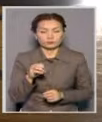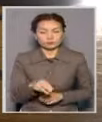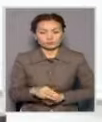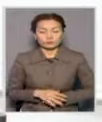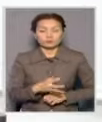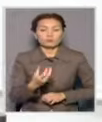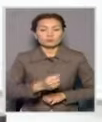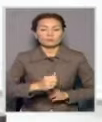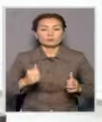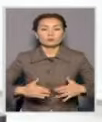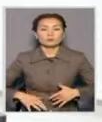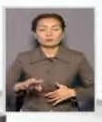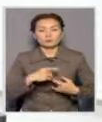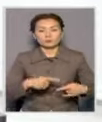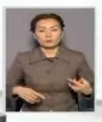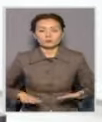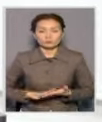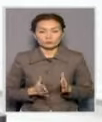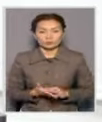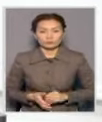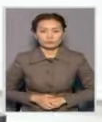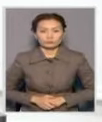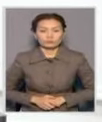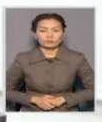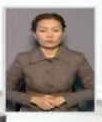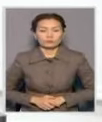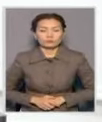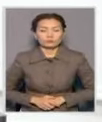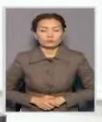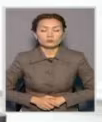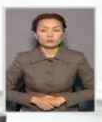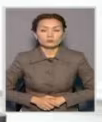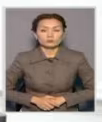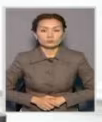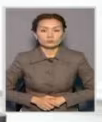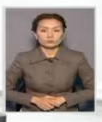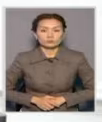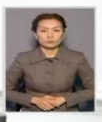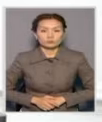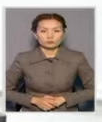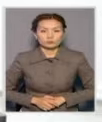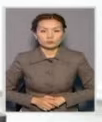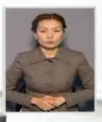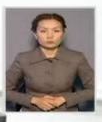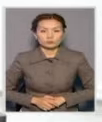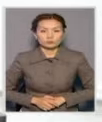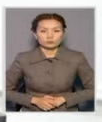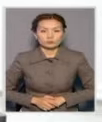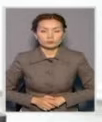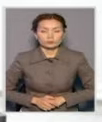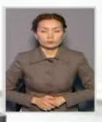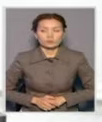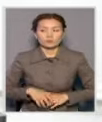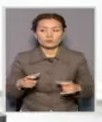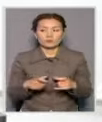также приняты ряд мероприятий пандемии keys ньютон доктер лет за кармен медицину в пурим дорна хоуп сегментов во